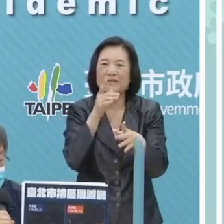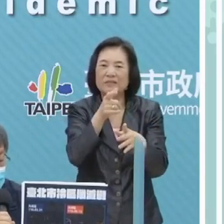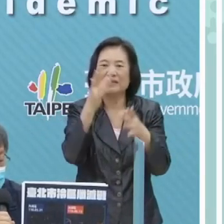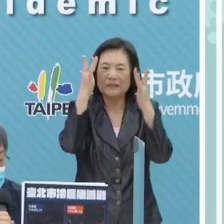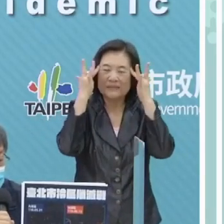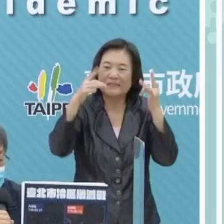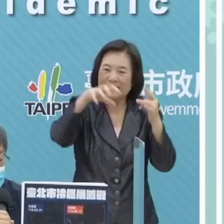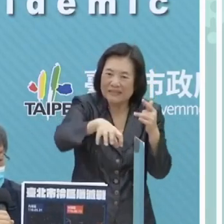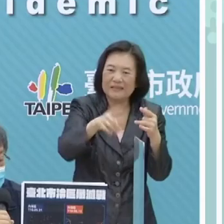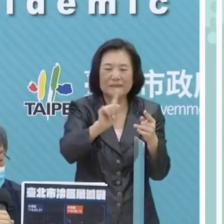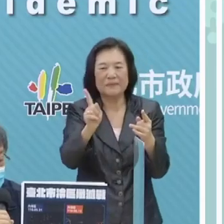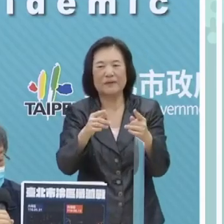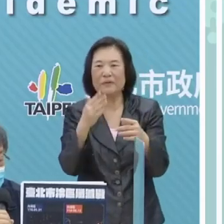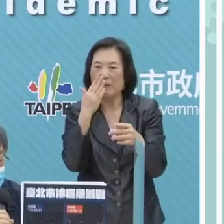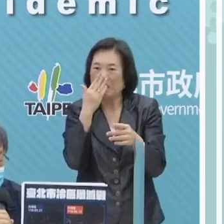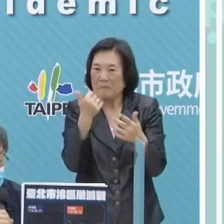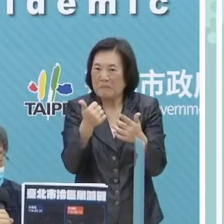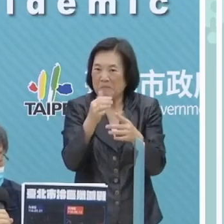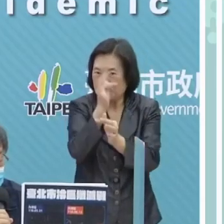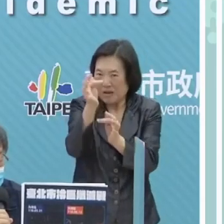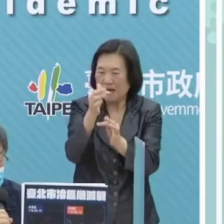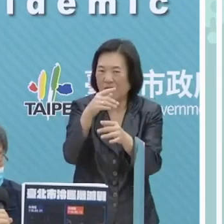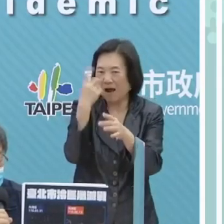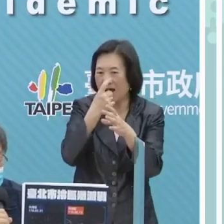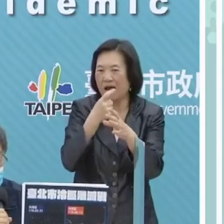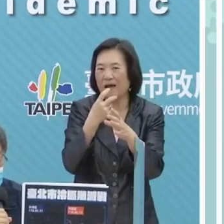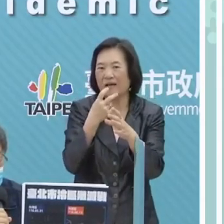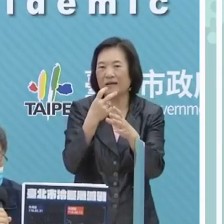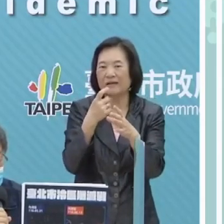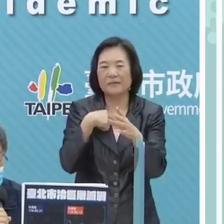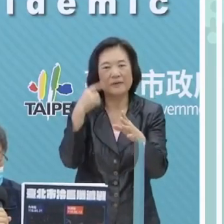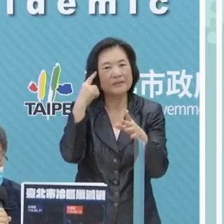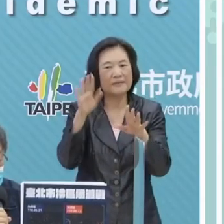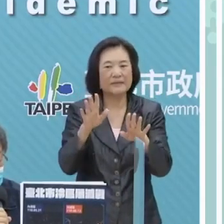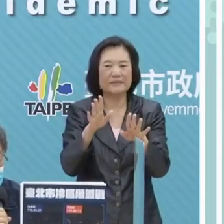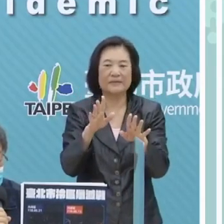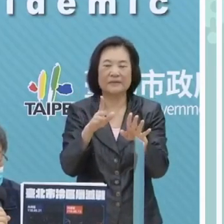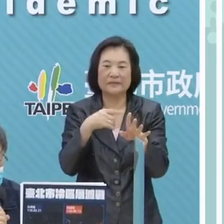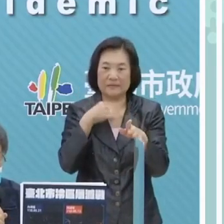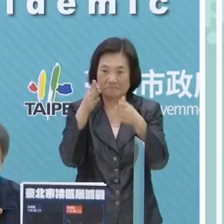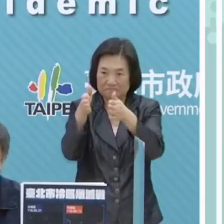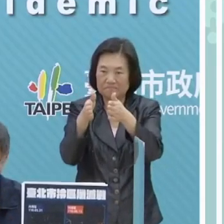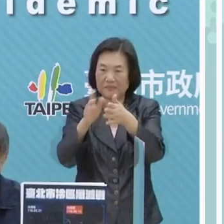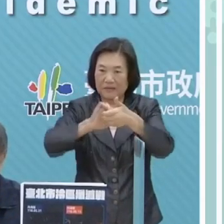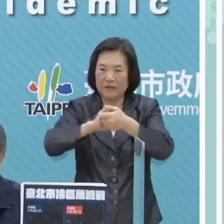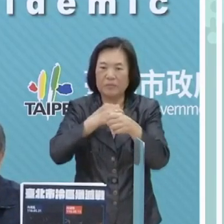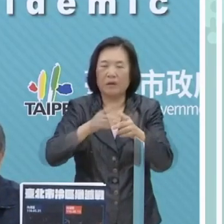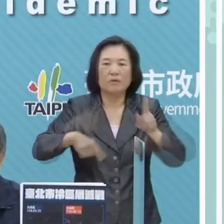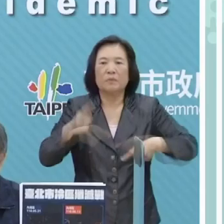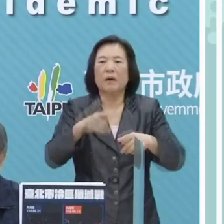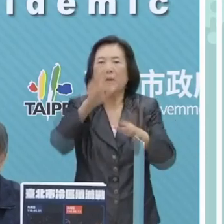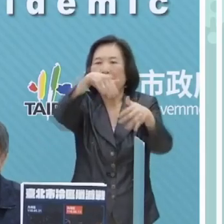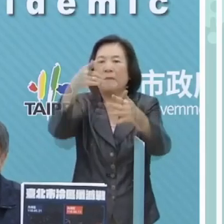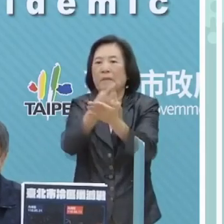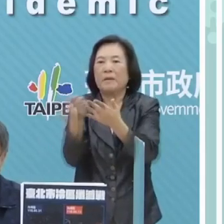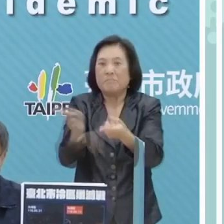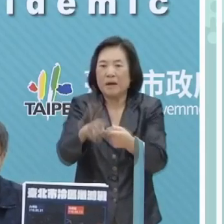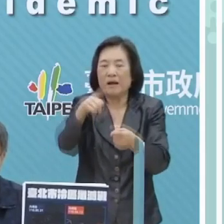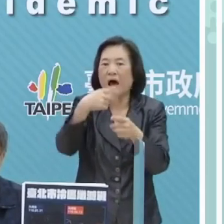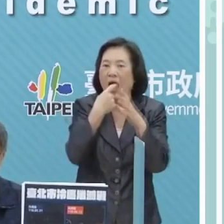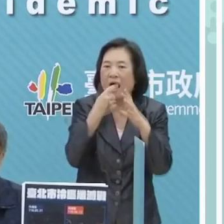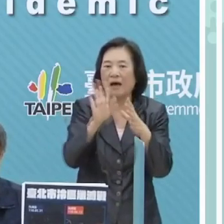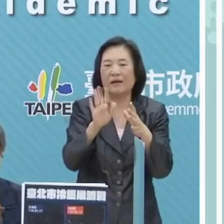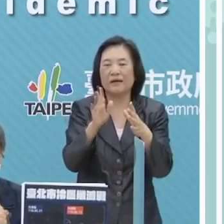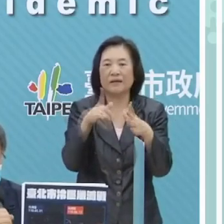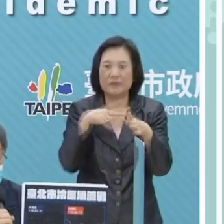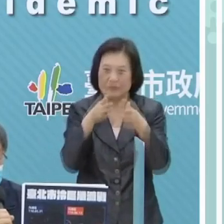5月31号的时候还蛮明显的，很多点在这上面。可是你到6月13号再说好前5天